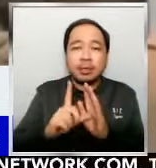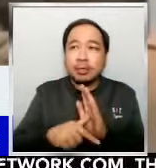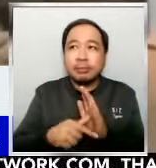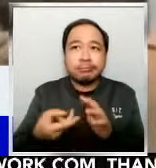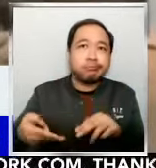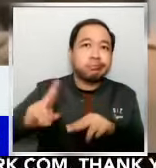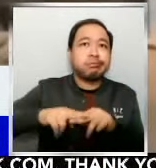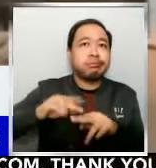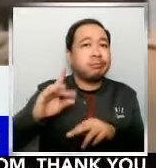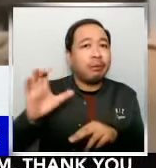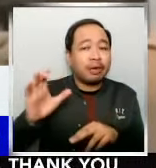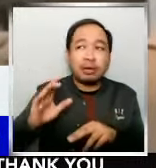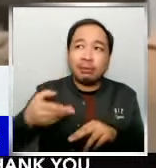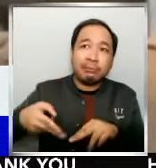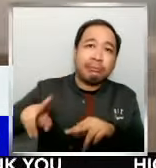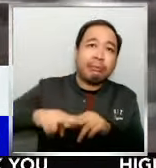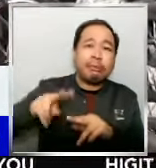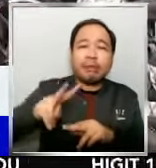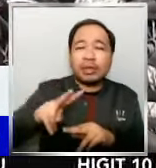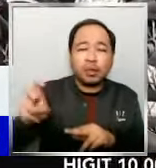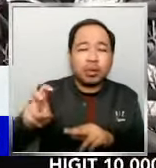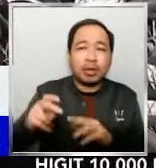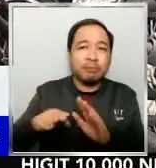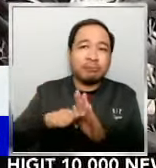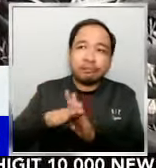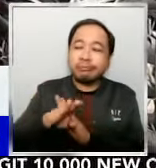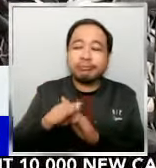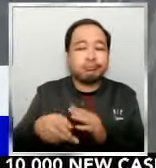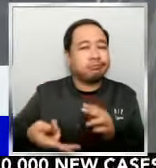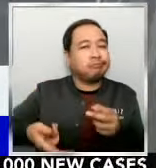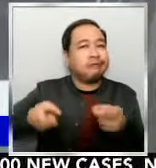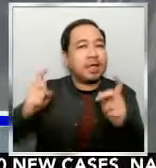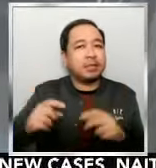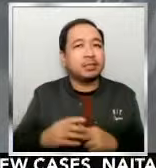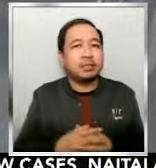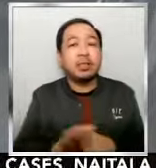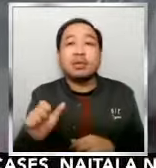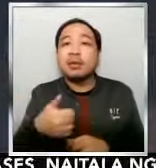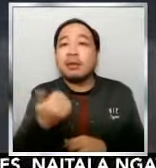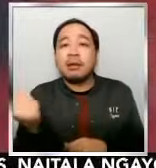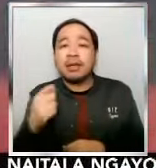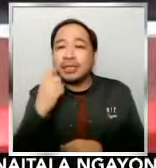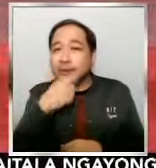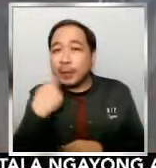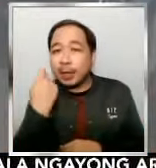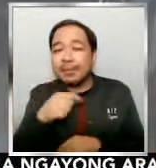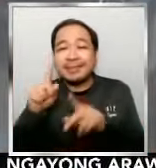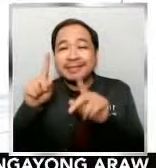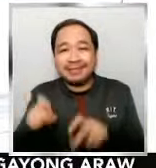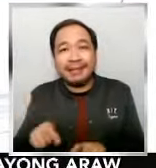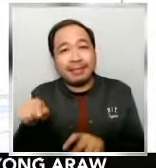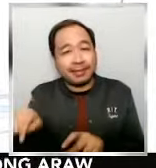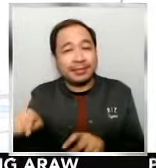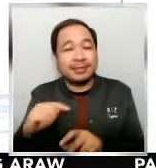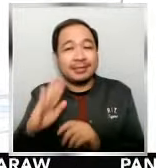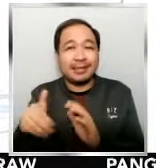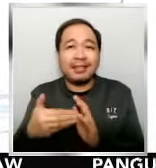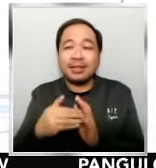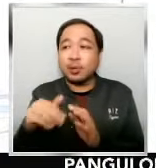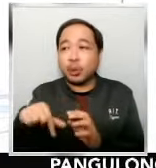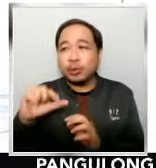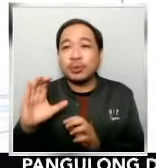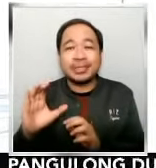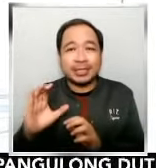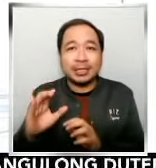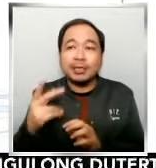200 and then ganun po kabilis mag-multiply. Sa isa pang swab testing center sa may Scout Wason sa Quezon City, sa kalsada